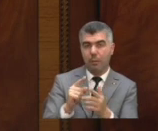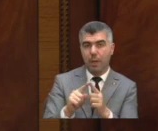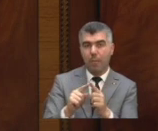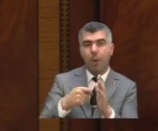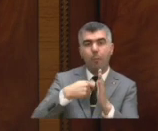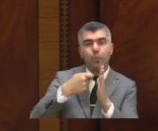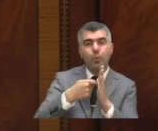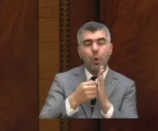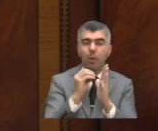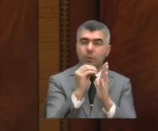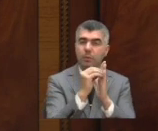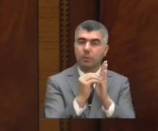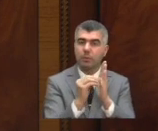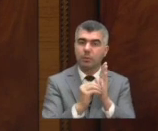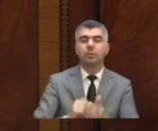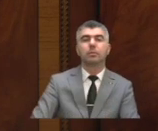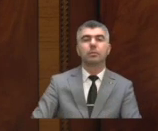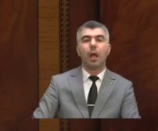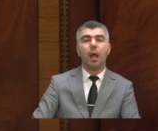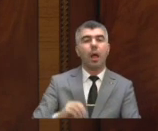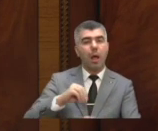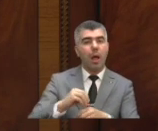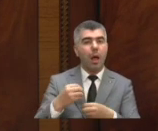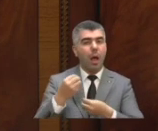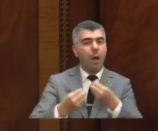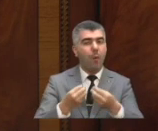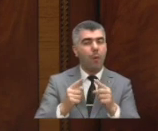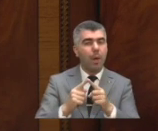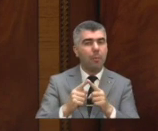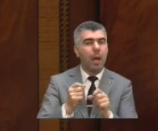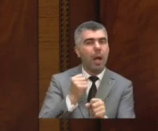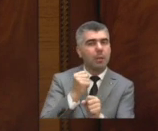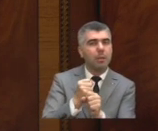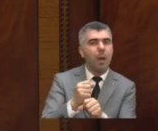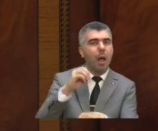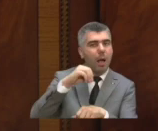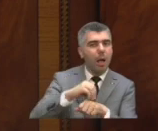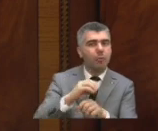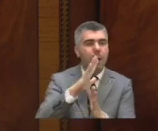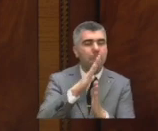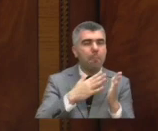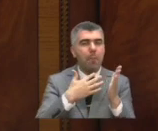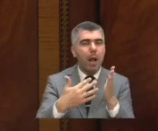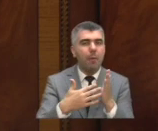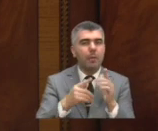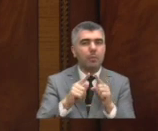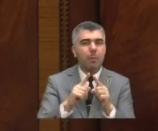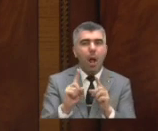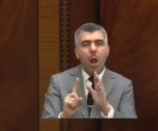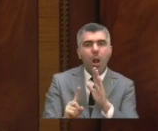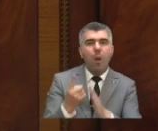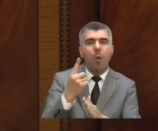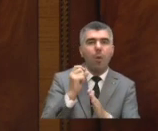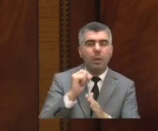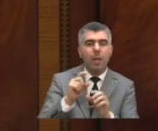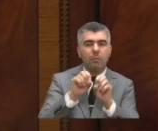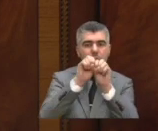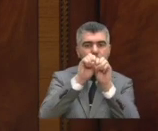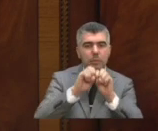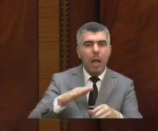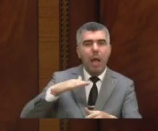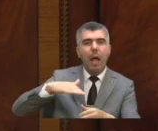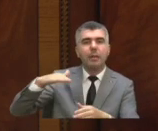المشروع كما ستعمل على مواصله تنزيل خارطه الطريق لتعميم التعليم الاولي في افق سنه